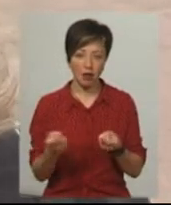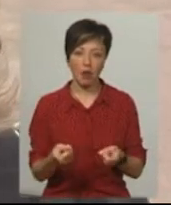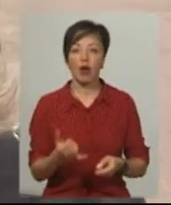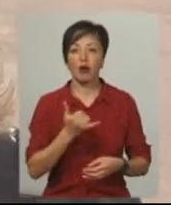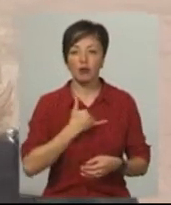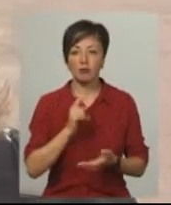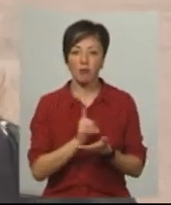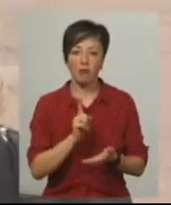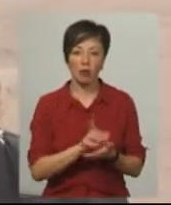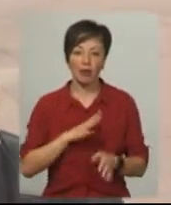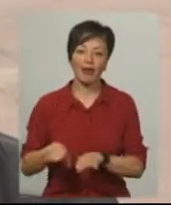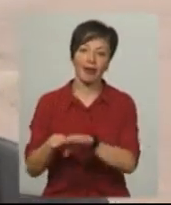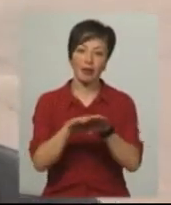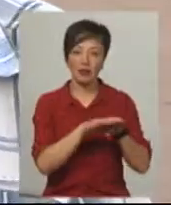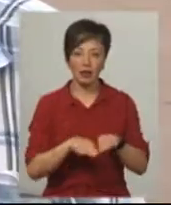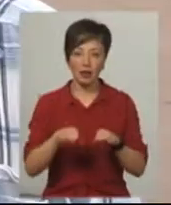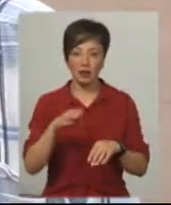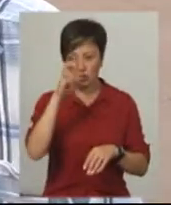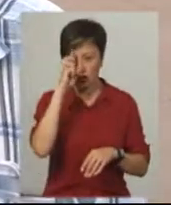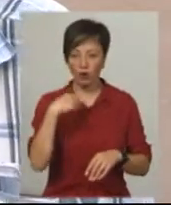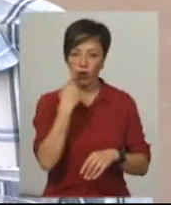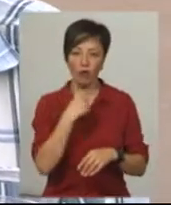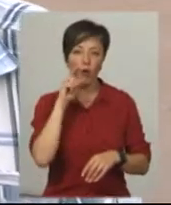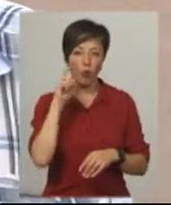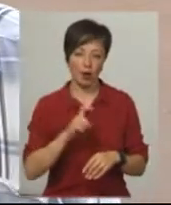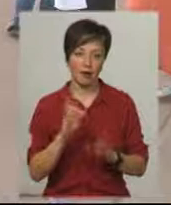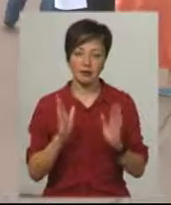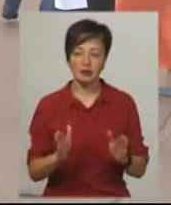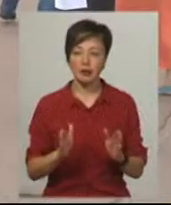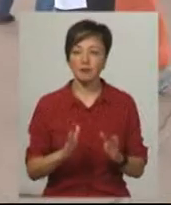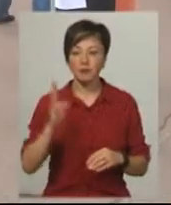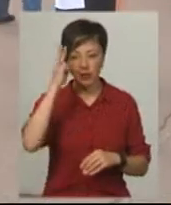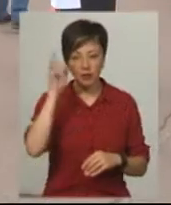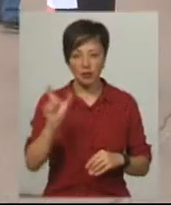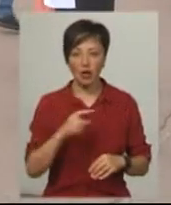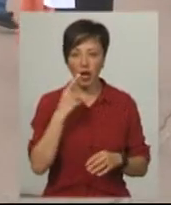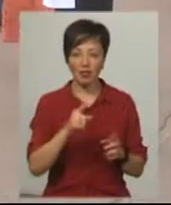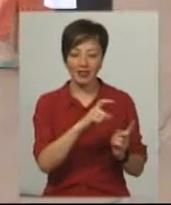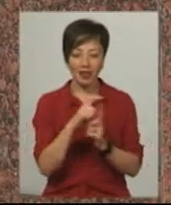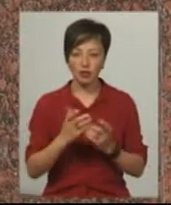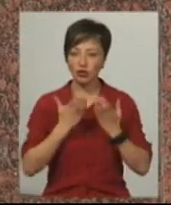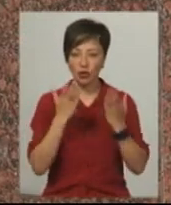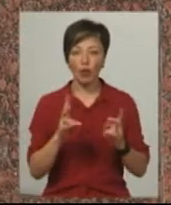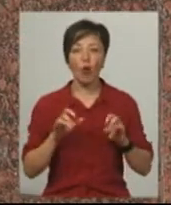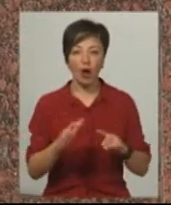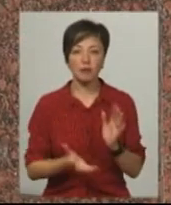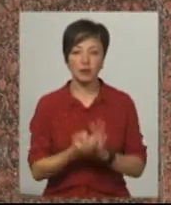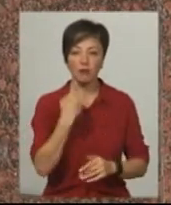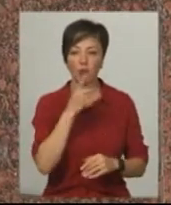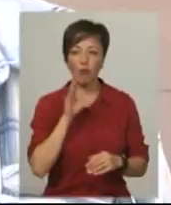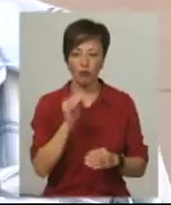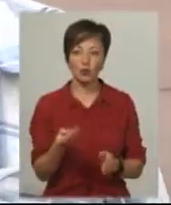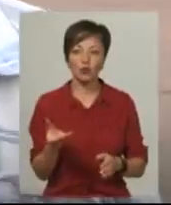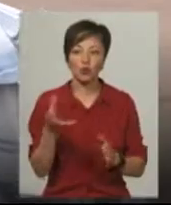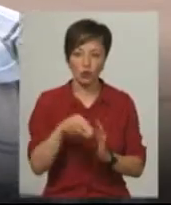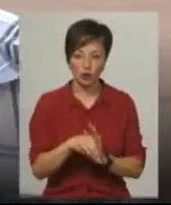бути єдина державна мова – це українська. Хмельничанин Владислав Загурний каже, тексту законопроєкту не читав та до акції на підтримку мови